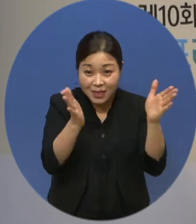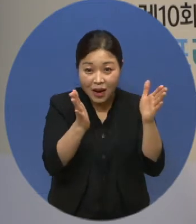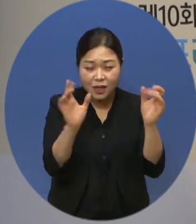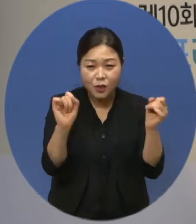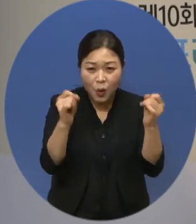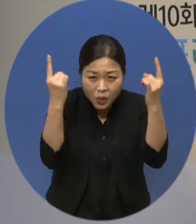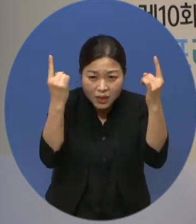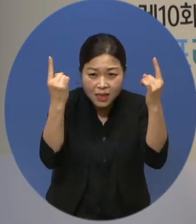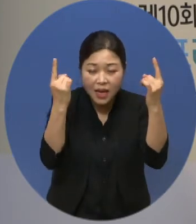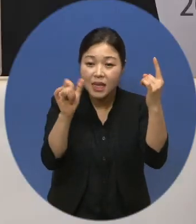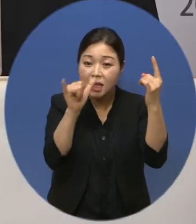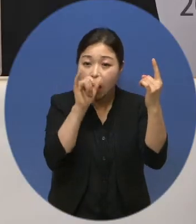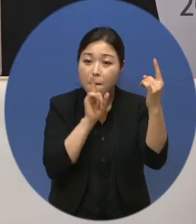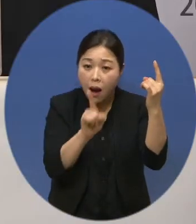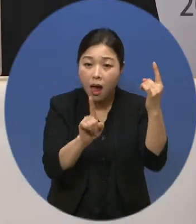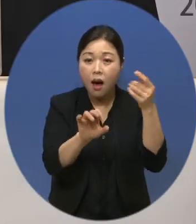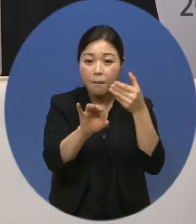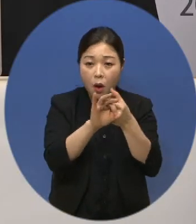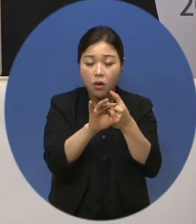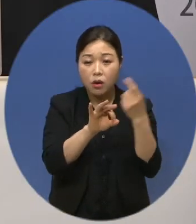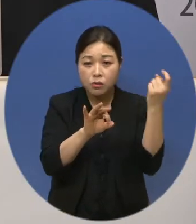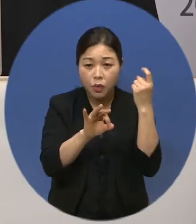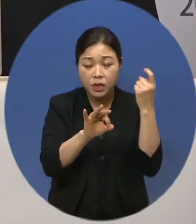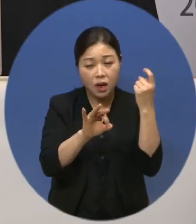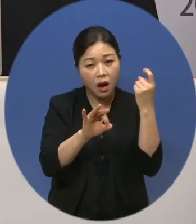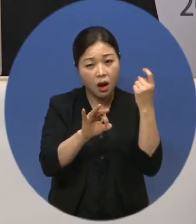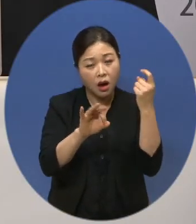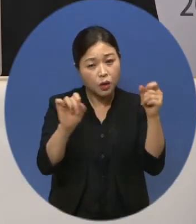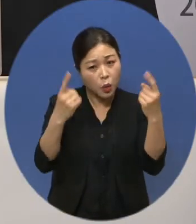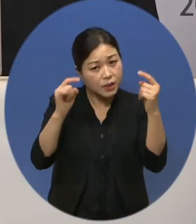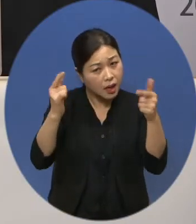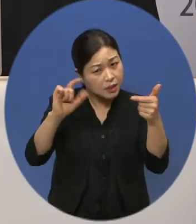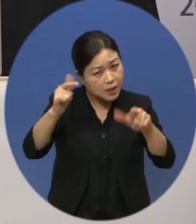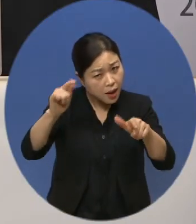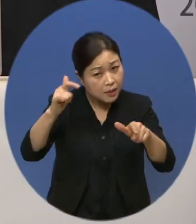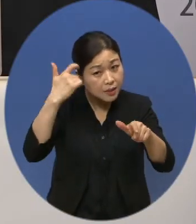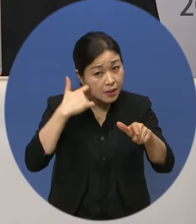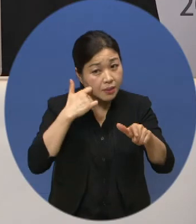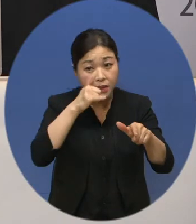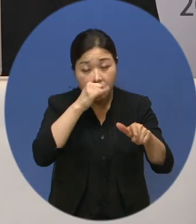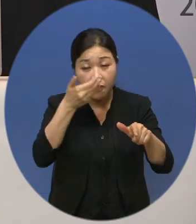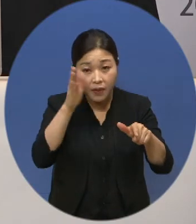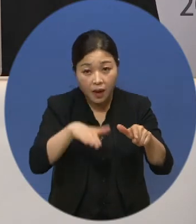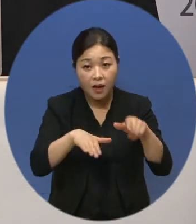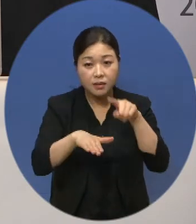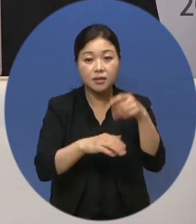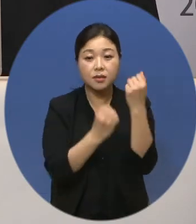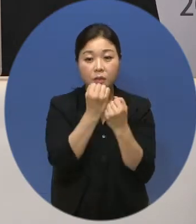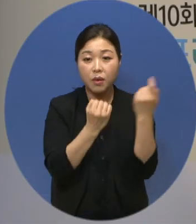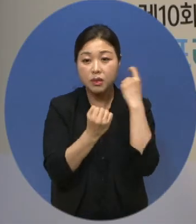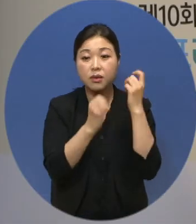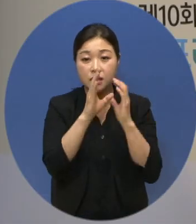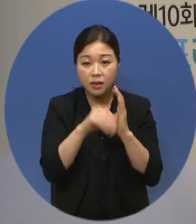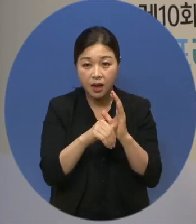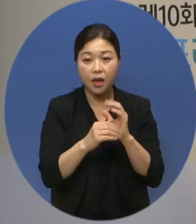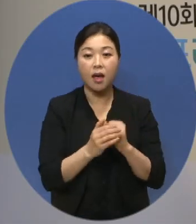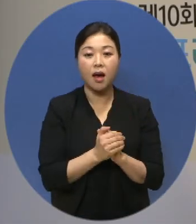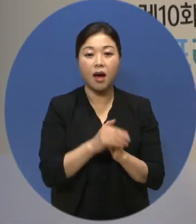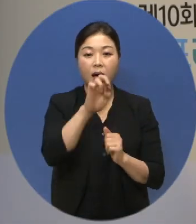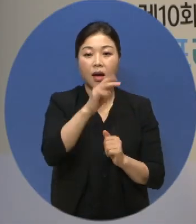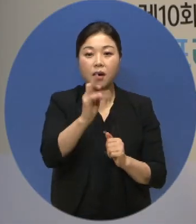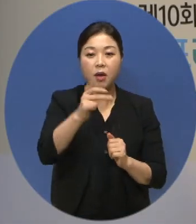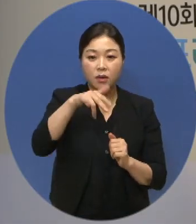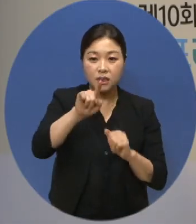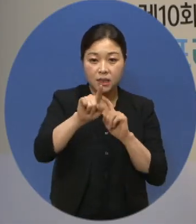뛰어든다라고 하면 진짜 그 묘한 감정선을 못 느낄 뻔했는데 명자가 그때 당시에 참 양보를 하려고